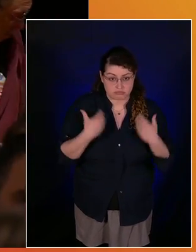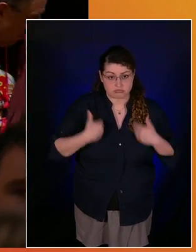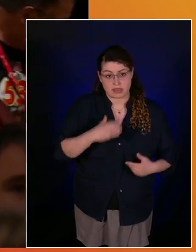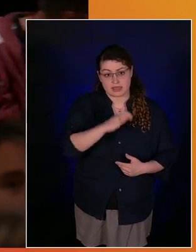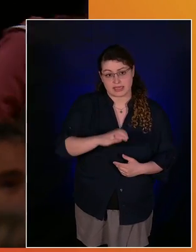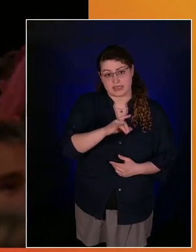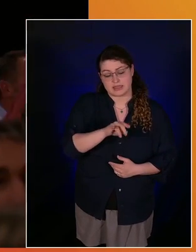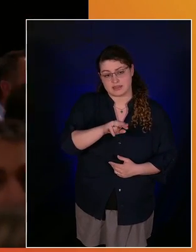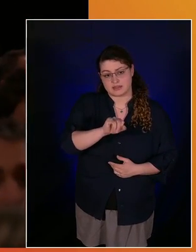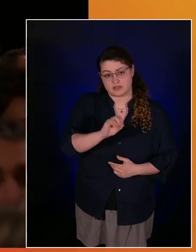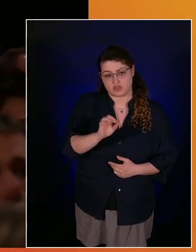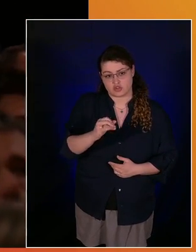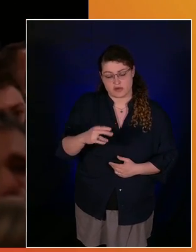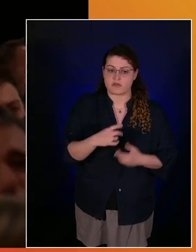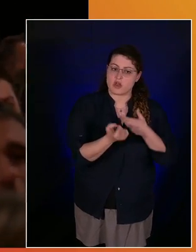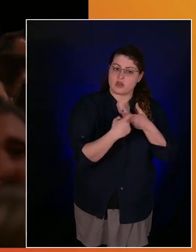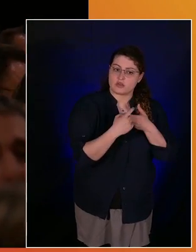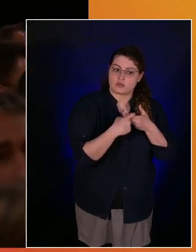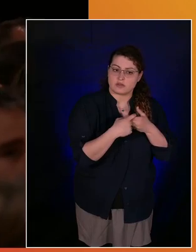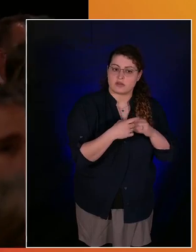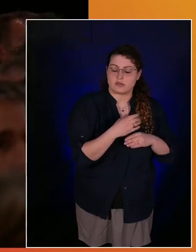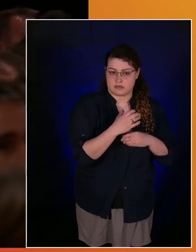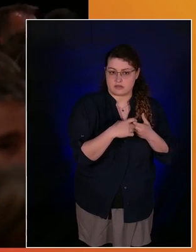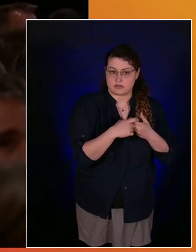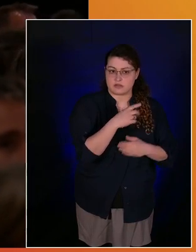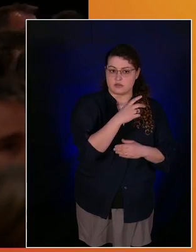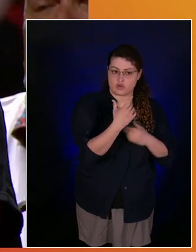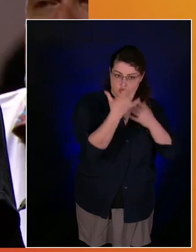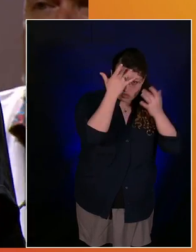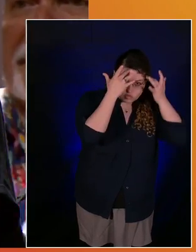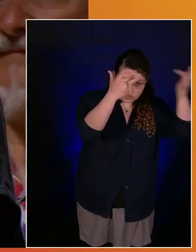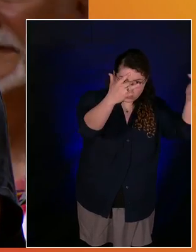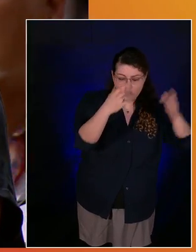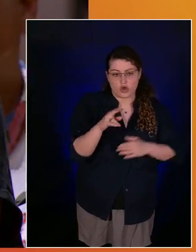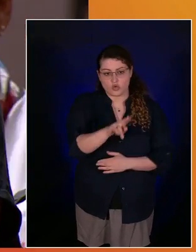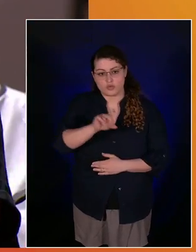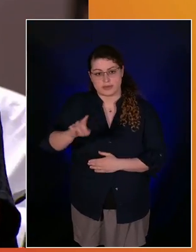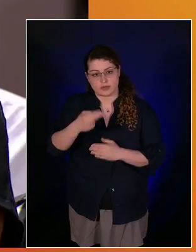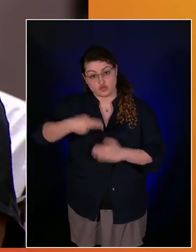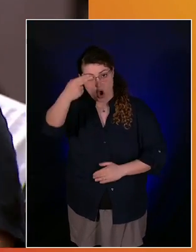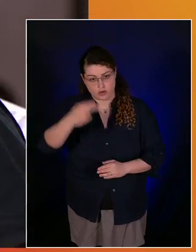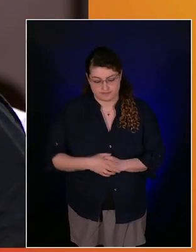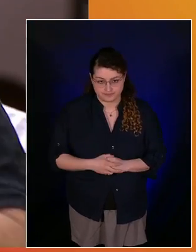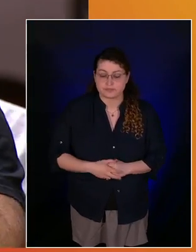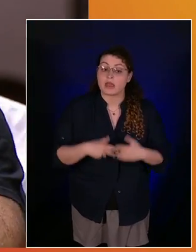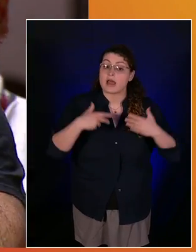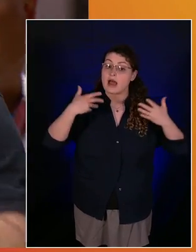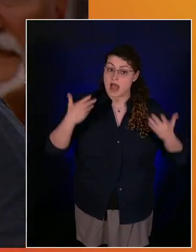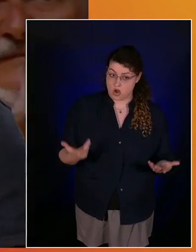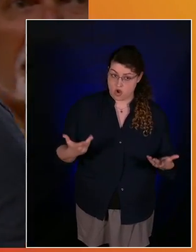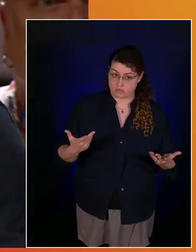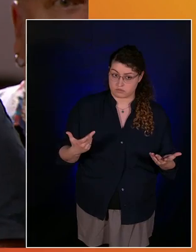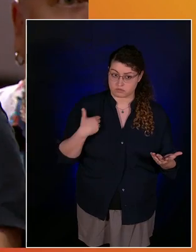Benoît CGT culture ufse union départementale du Nord je voudrais commencer par